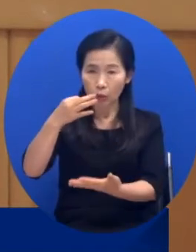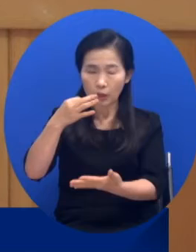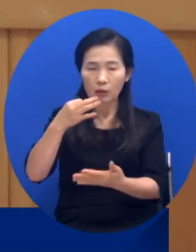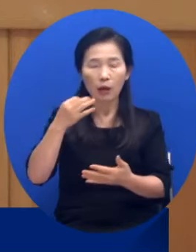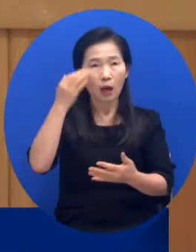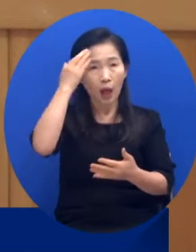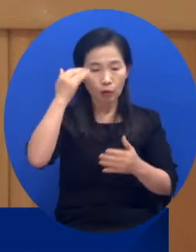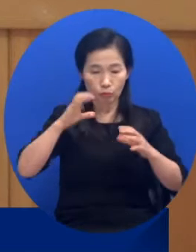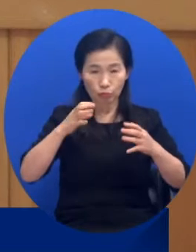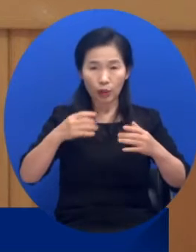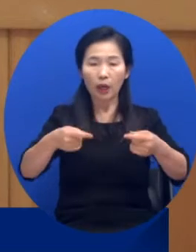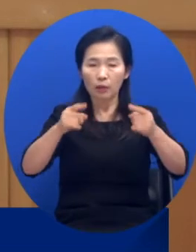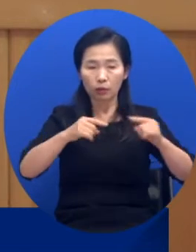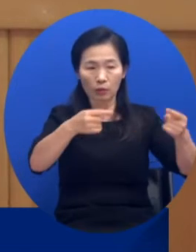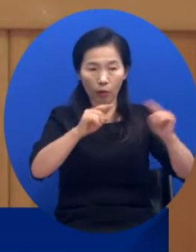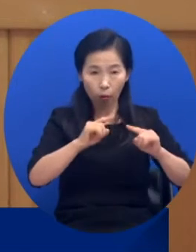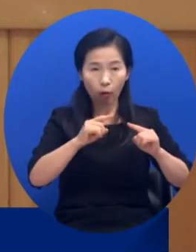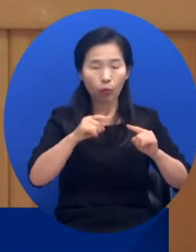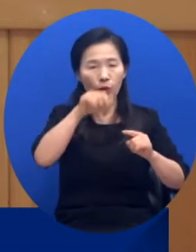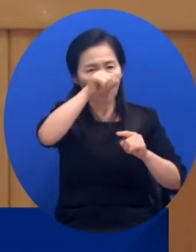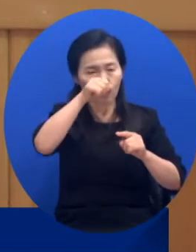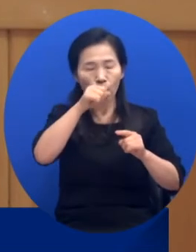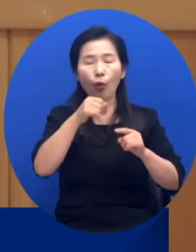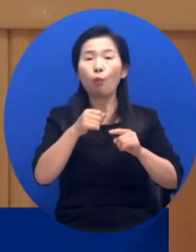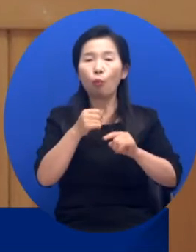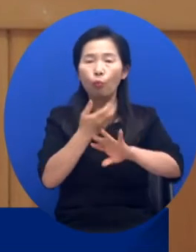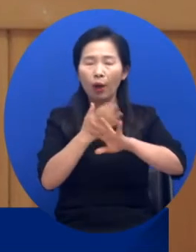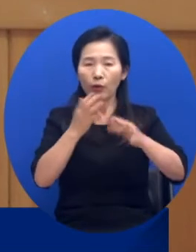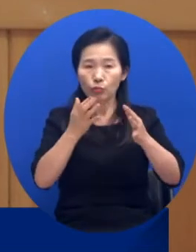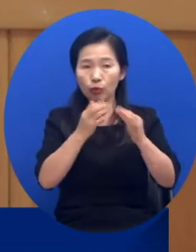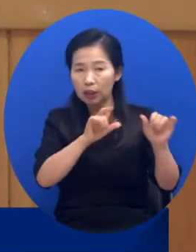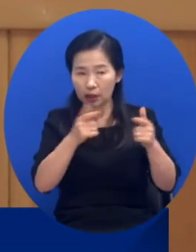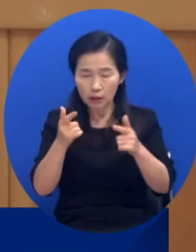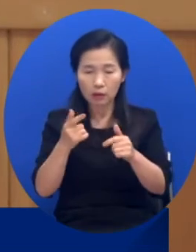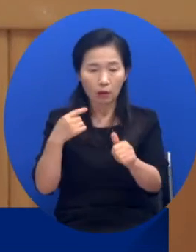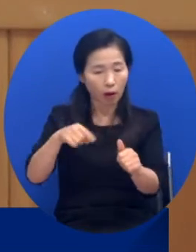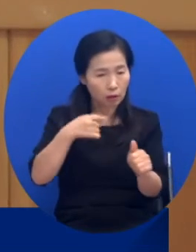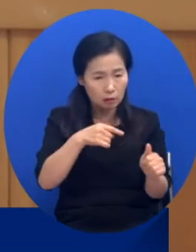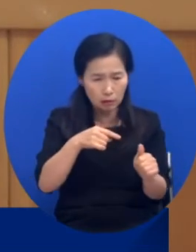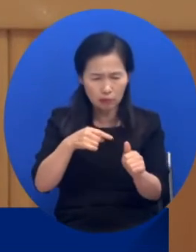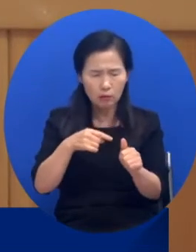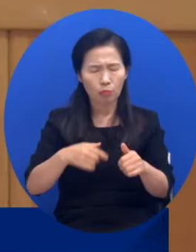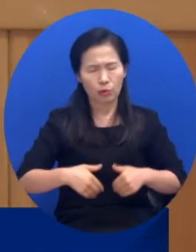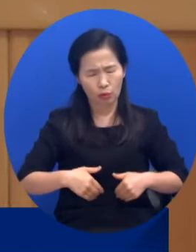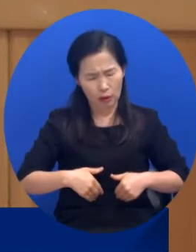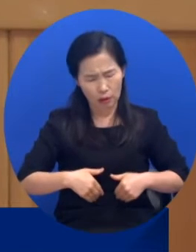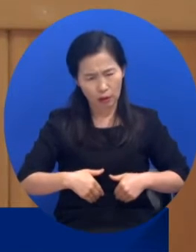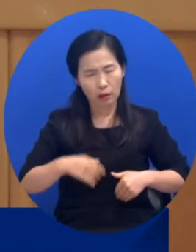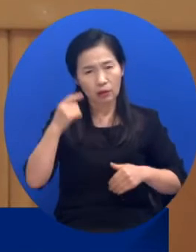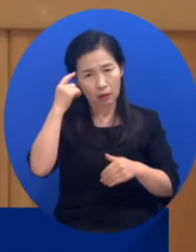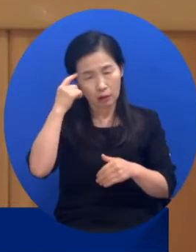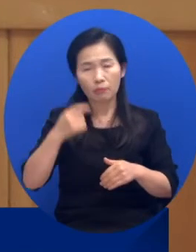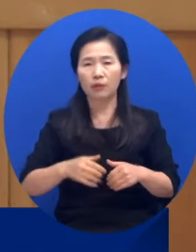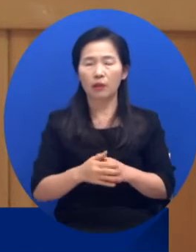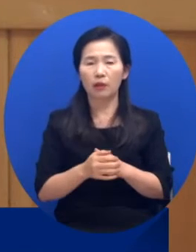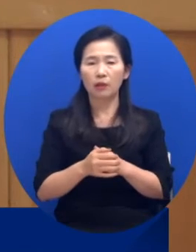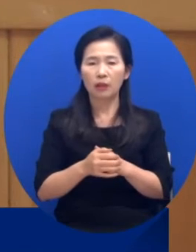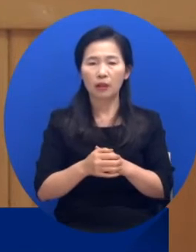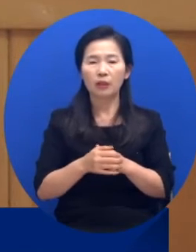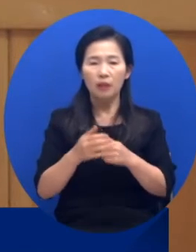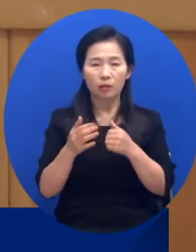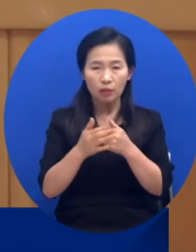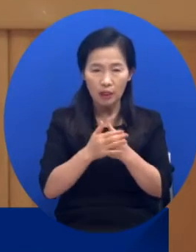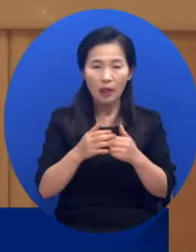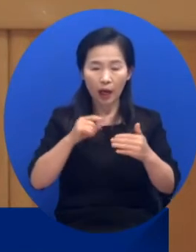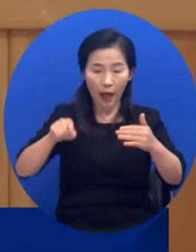국내와 있는 이주민들로 돌려야 되겠다라고 생각한 교회가 한 교회도 없었다는 거예요. 그래서 우리 가운데 와 있는